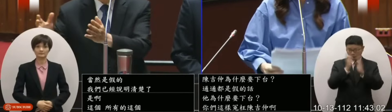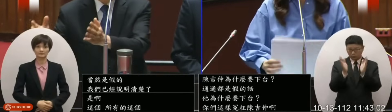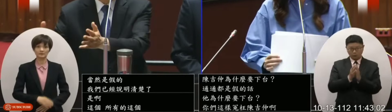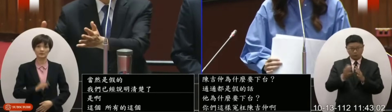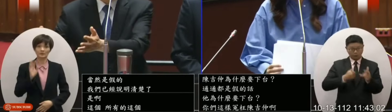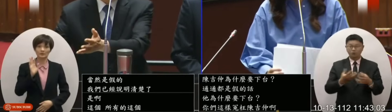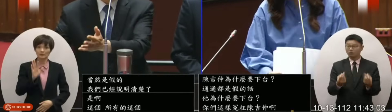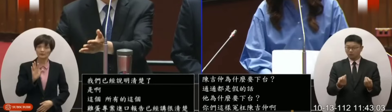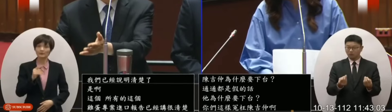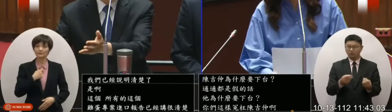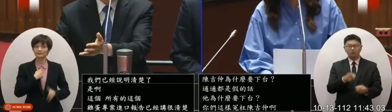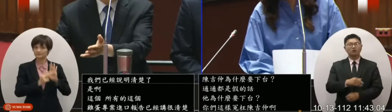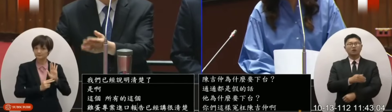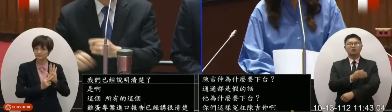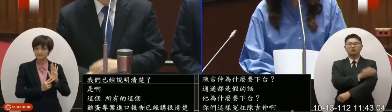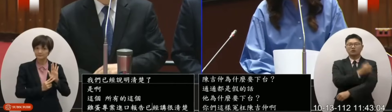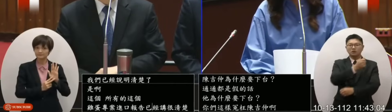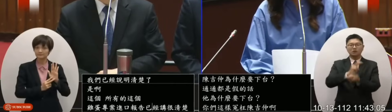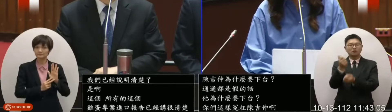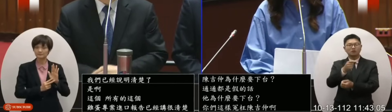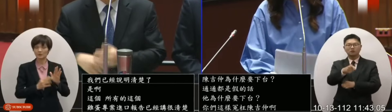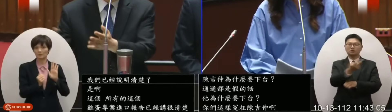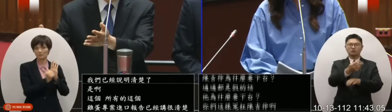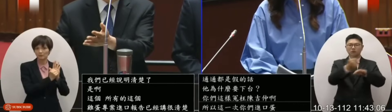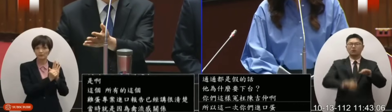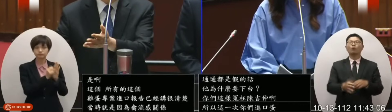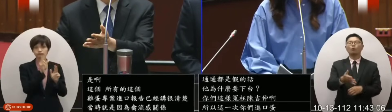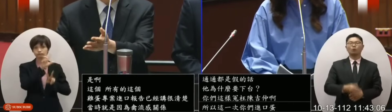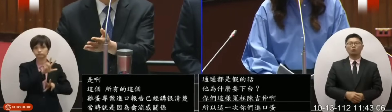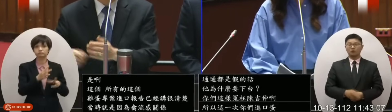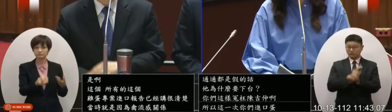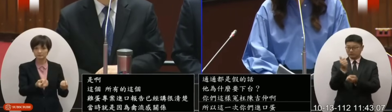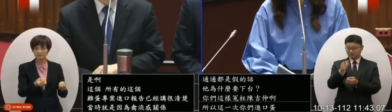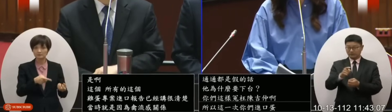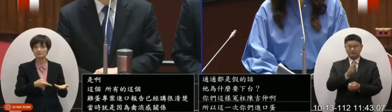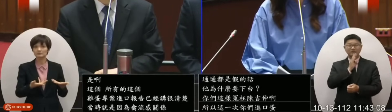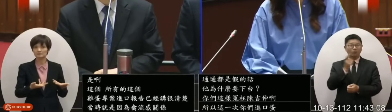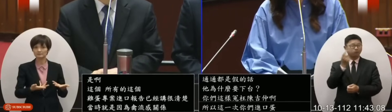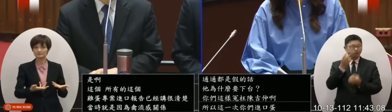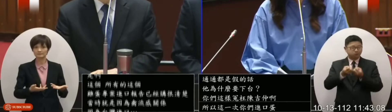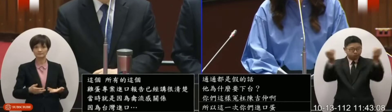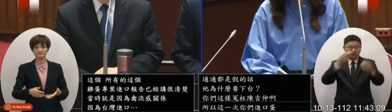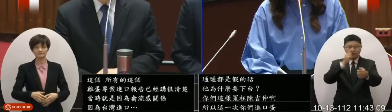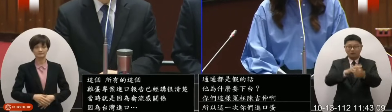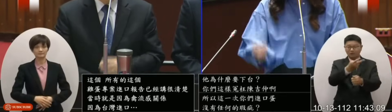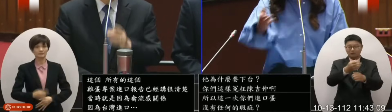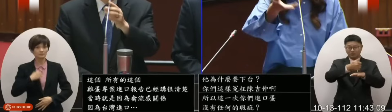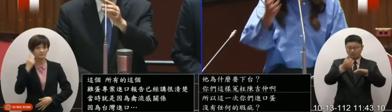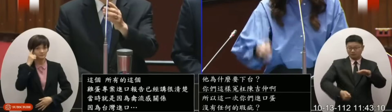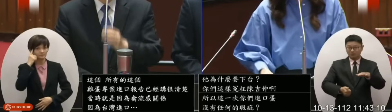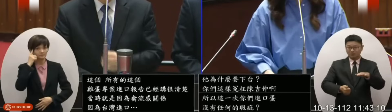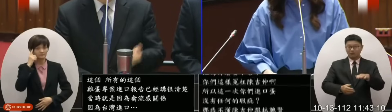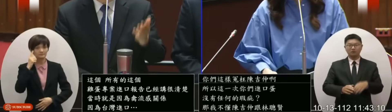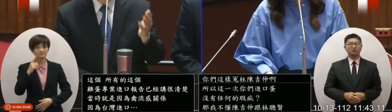我不懂陈其忠跟林聪贤为什么要下台？那林聪贤为什么要下台？ 不全的这个， 也是因为错假消息害了他们两个吗？ 我想， 现